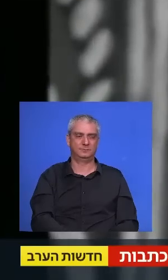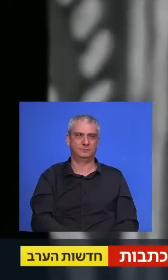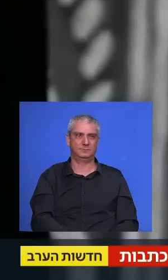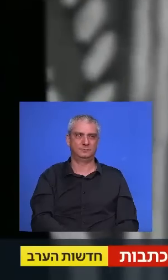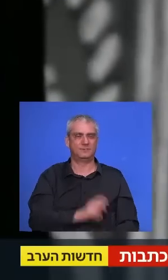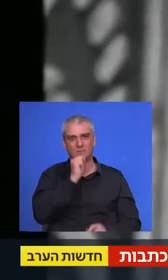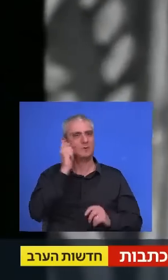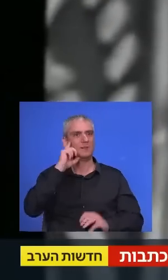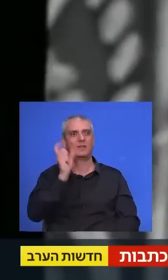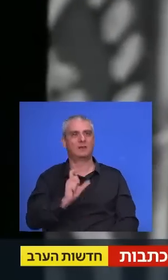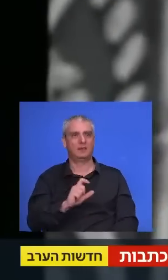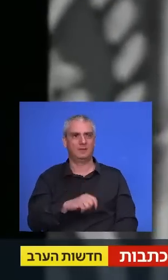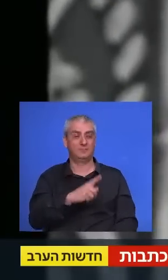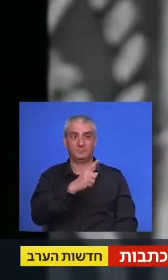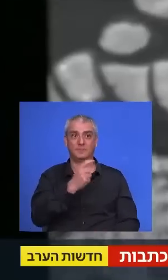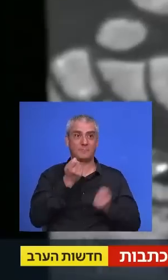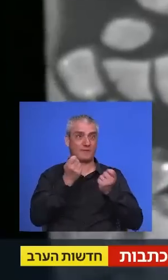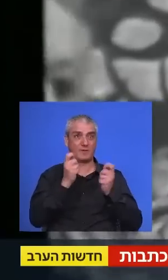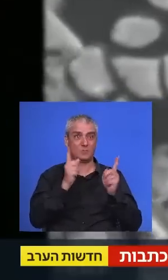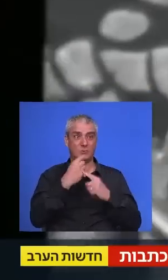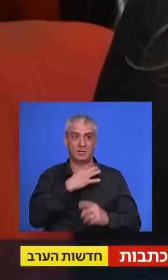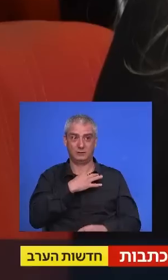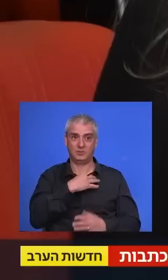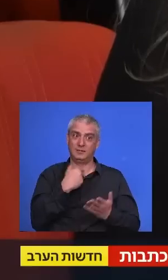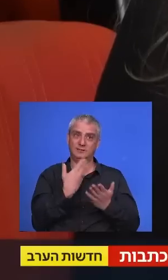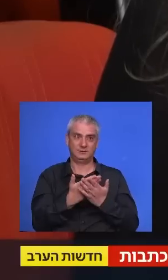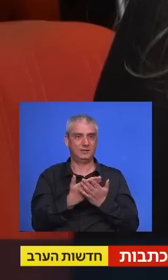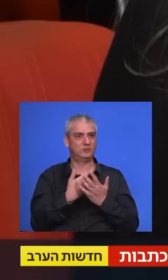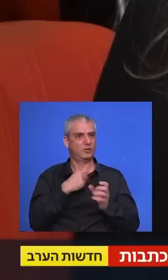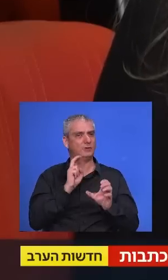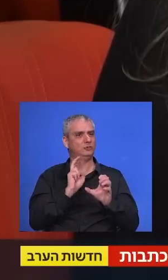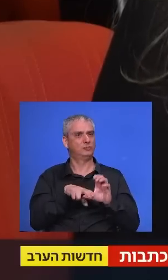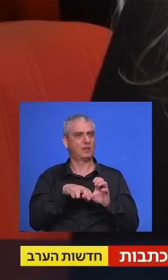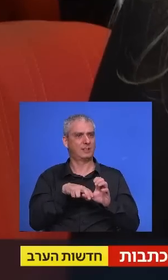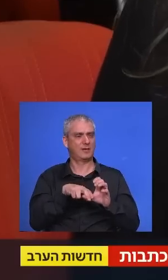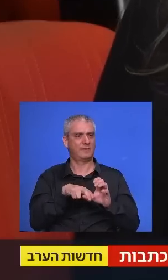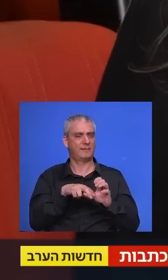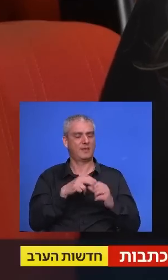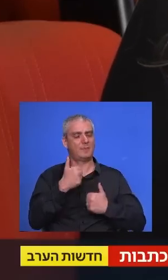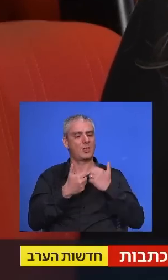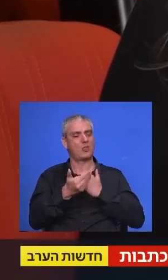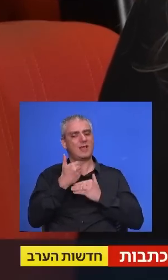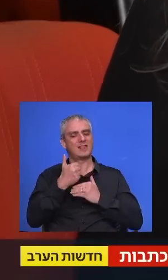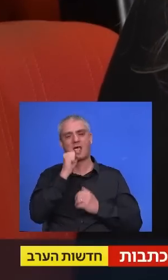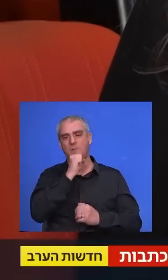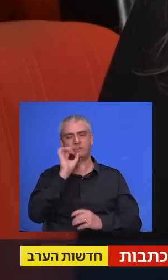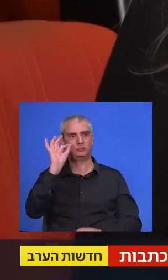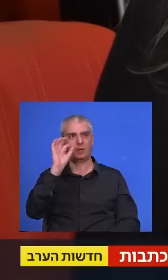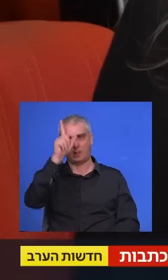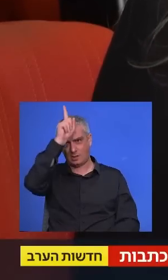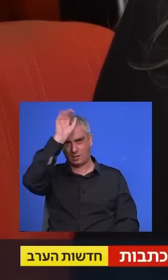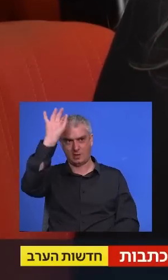מגואר אביה. והמפיק המוזיקלי שלי הציע שאני אשתתף בקדם אירוויזיון של